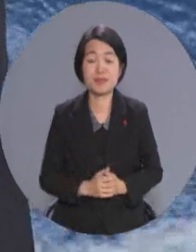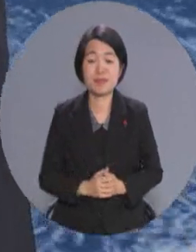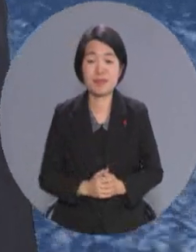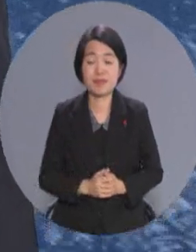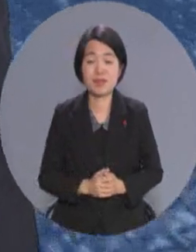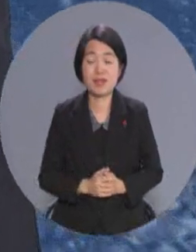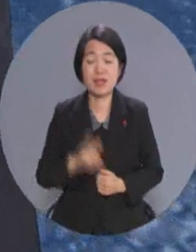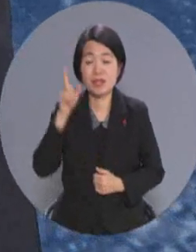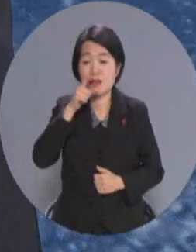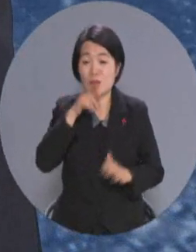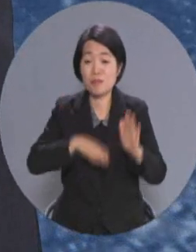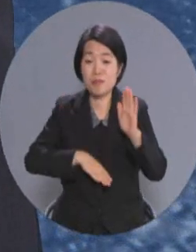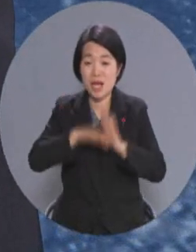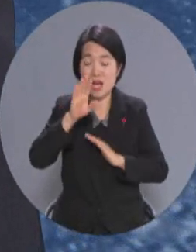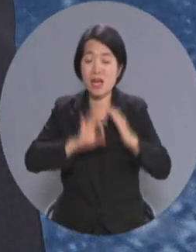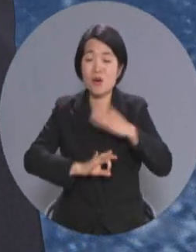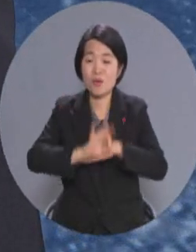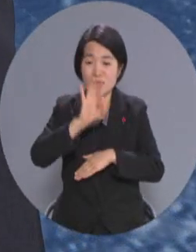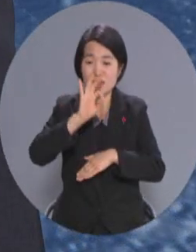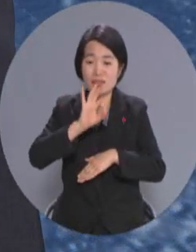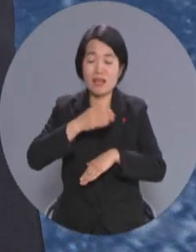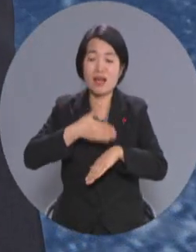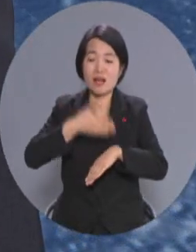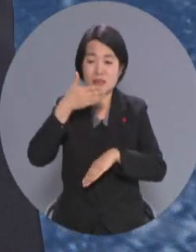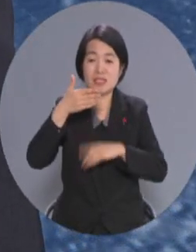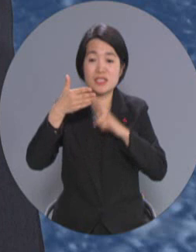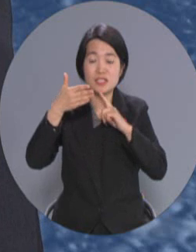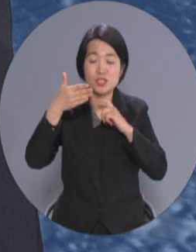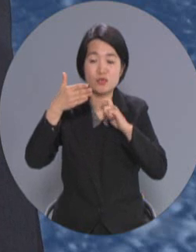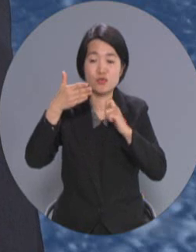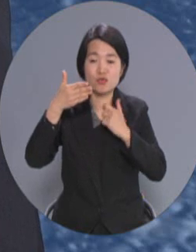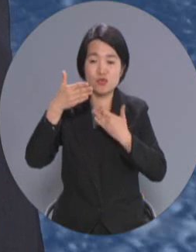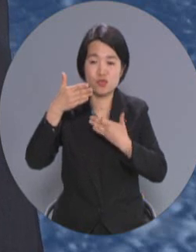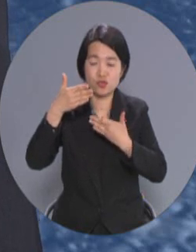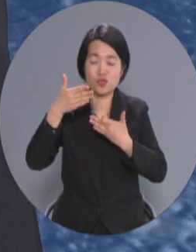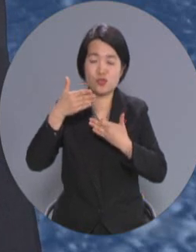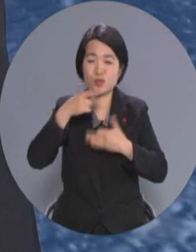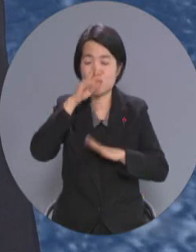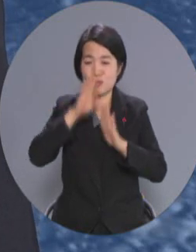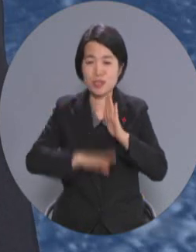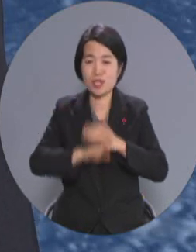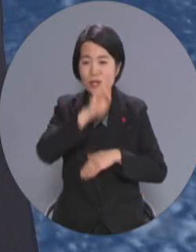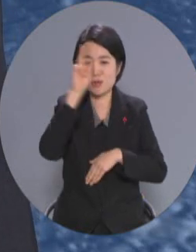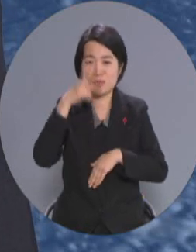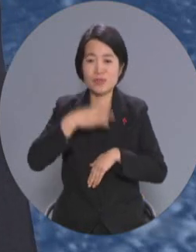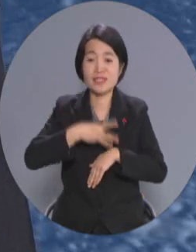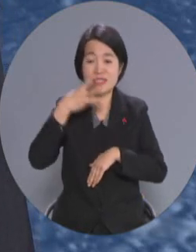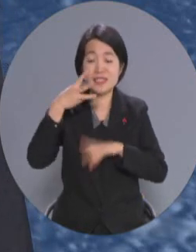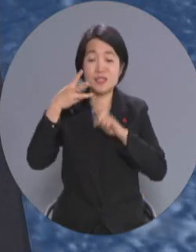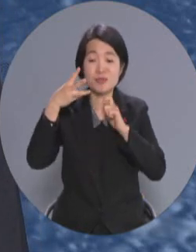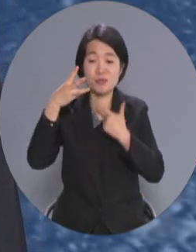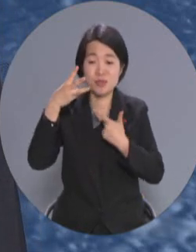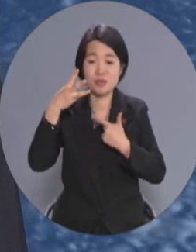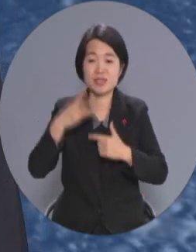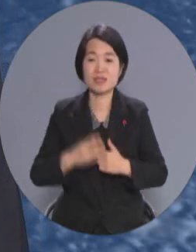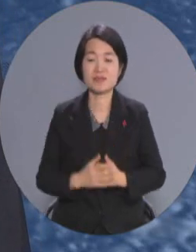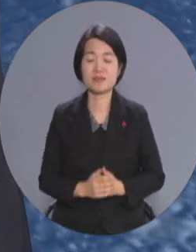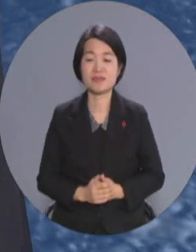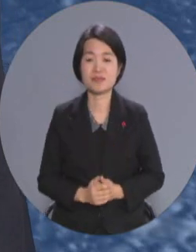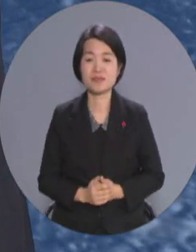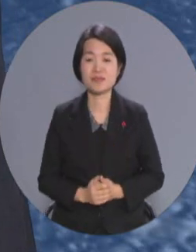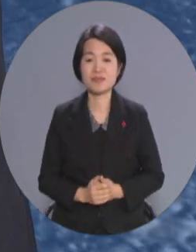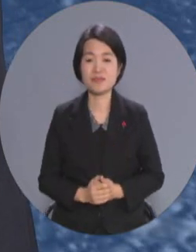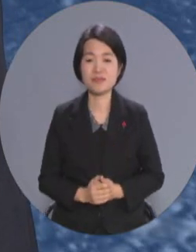약해지겠지만 시각은 오전 9시 19분 간조 시각은 오후 3시 26분 있니다 지금까지 생활 포커스